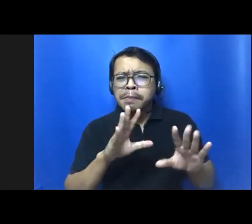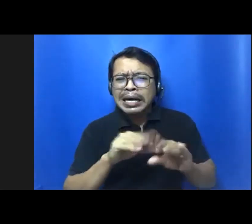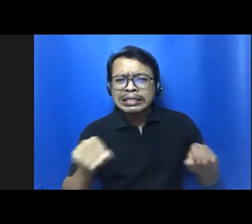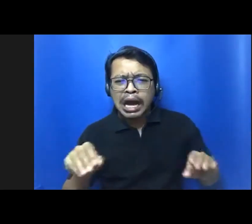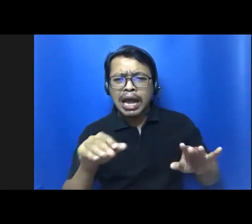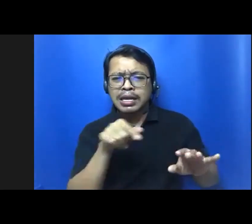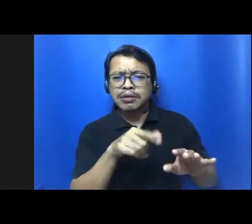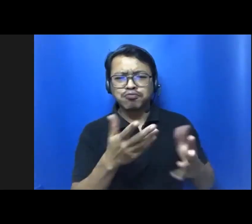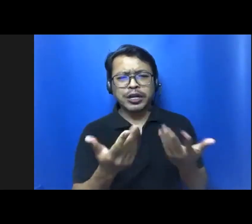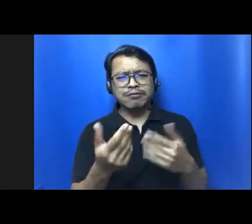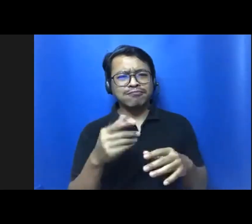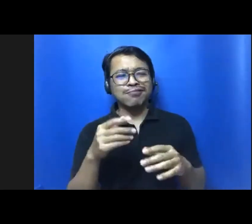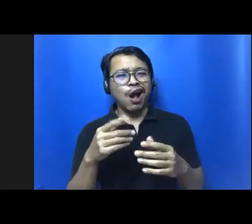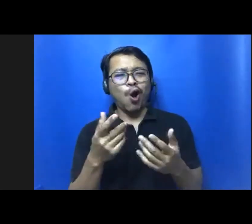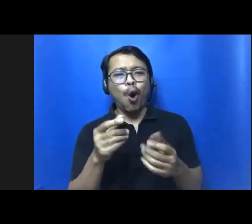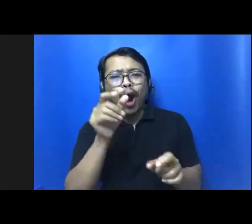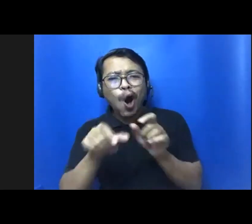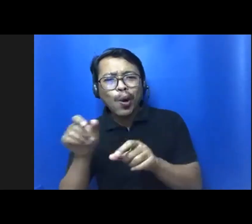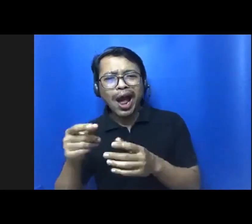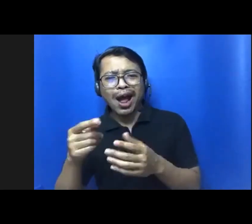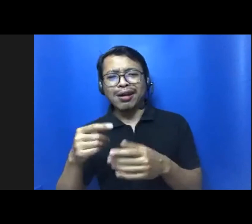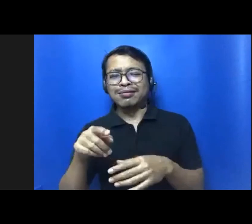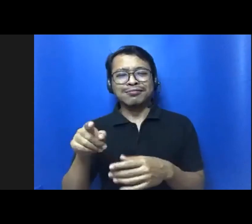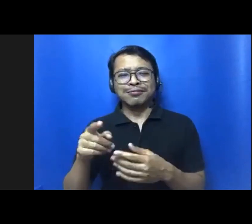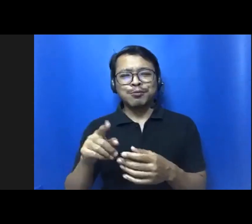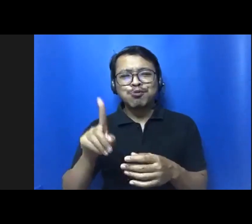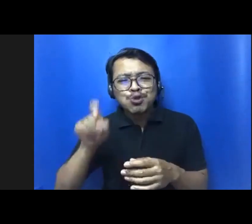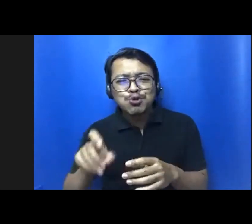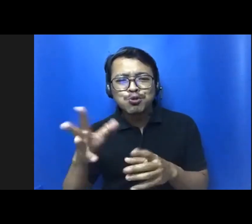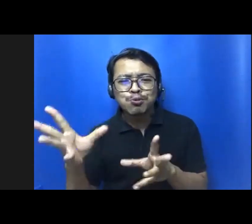ada. Ya. Banyak, misalkan kemarin kan ada ya